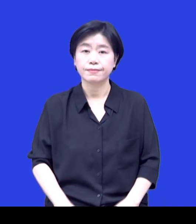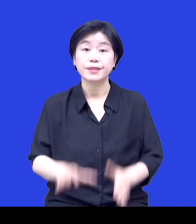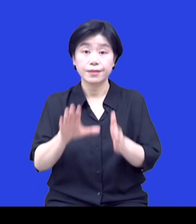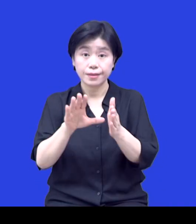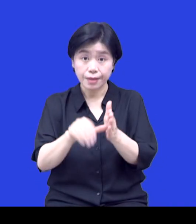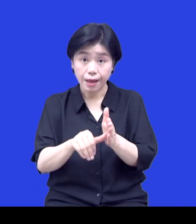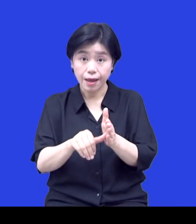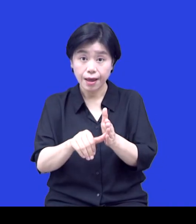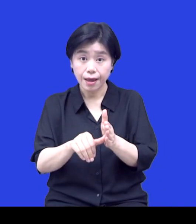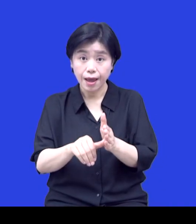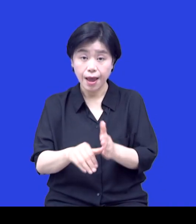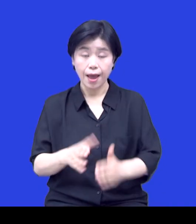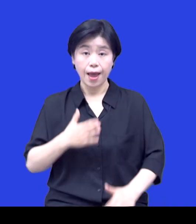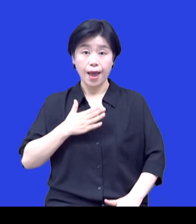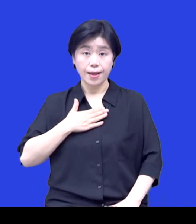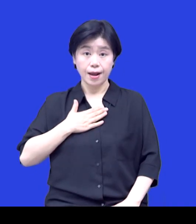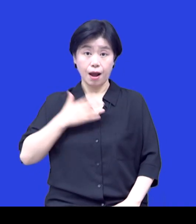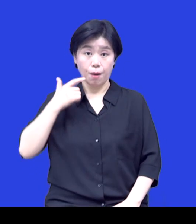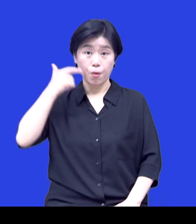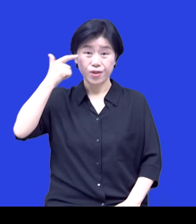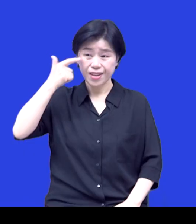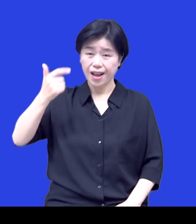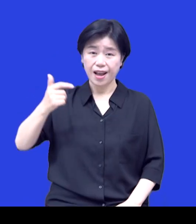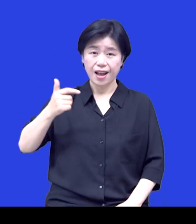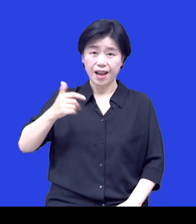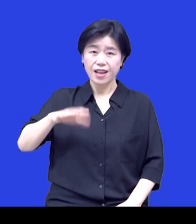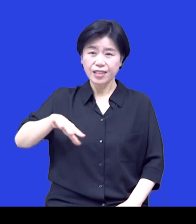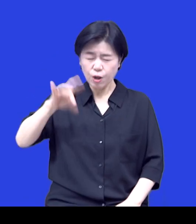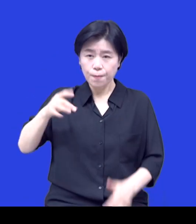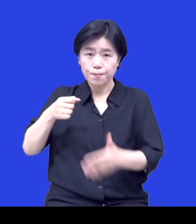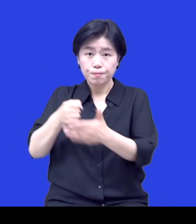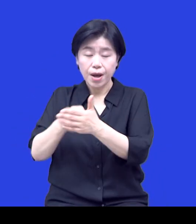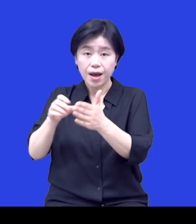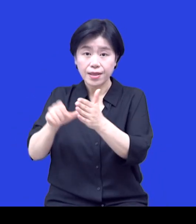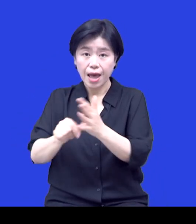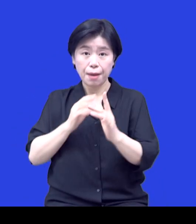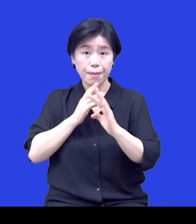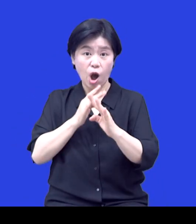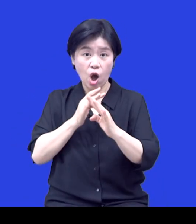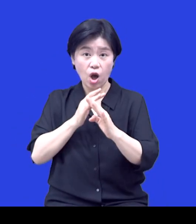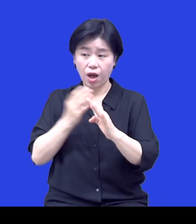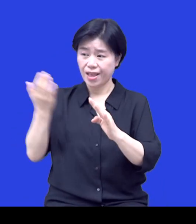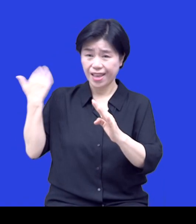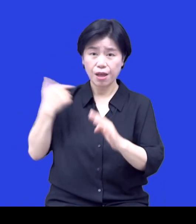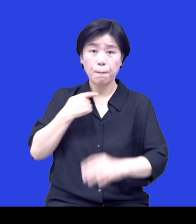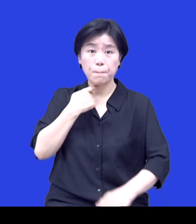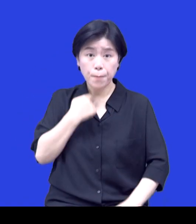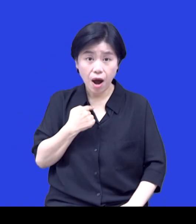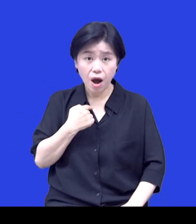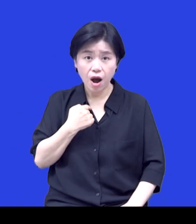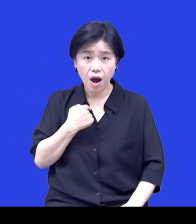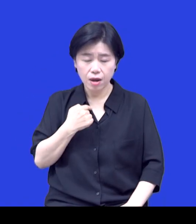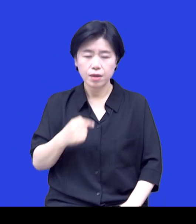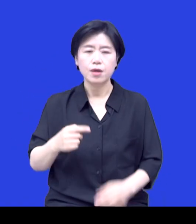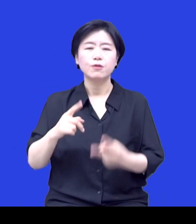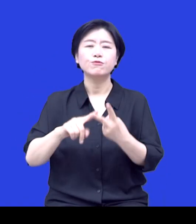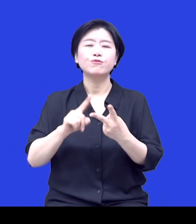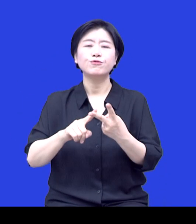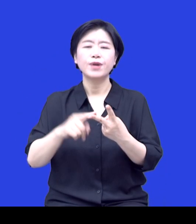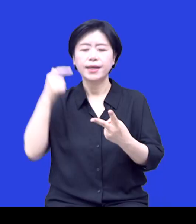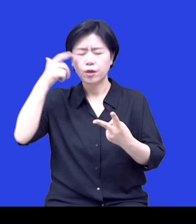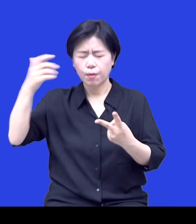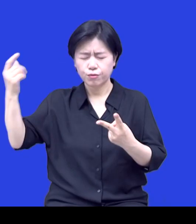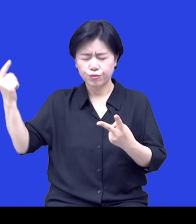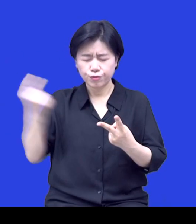그때 이제 제가 목사 안수 받을 때 방언 받았다 예, 그랬잖아요. 그 방언이 다시 터진 거예요. 와. 그리고